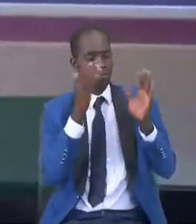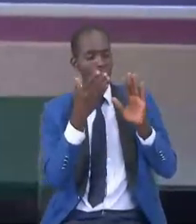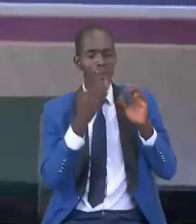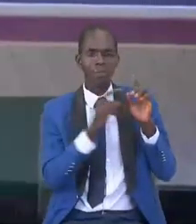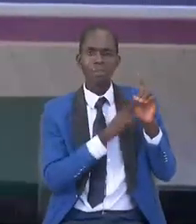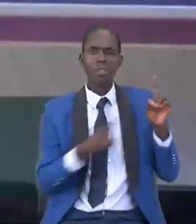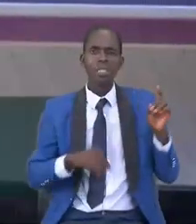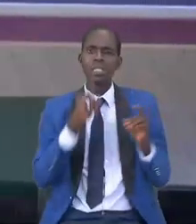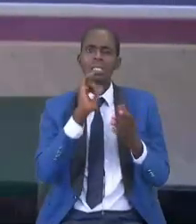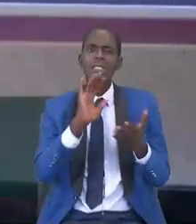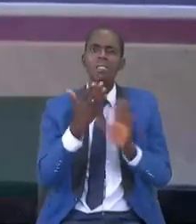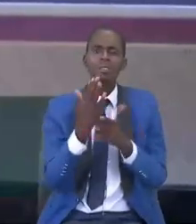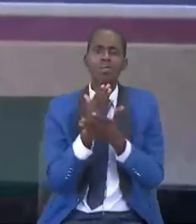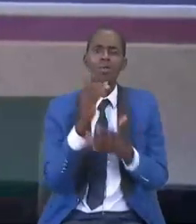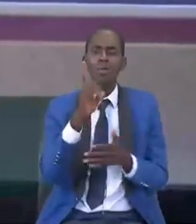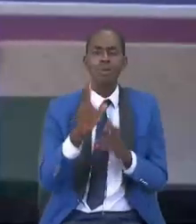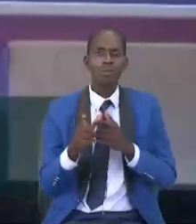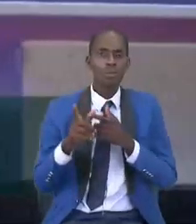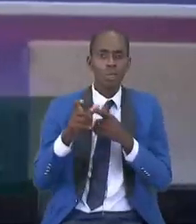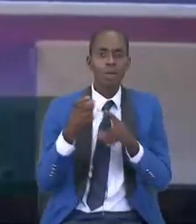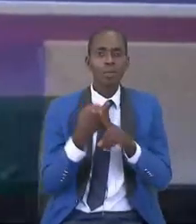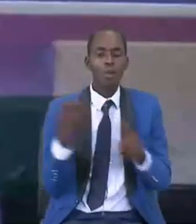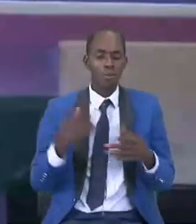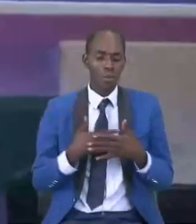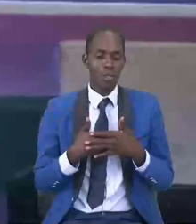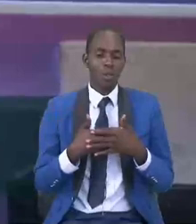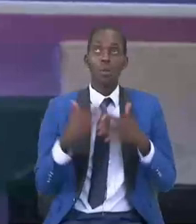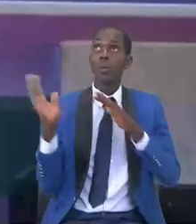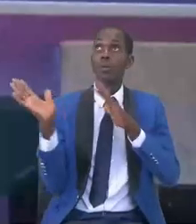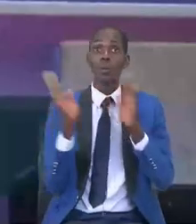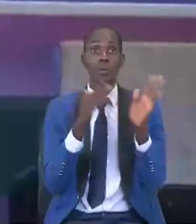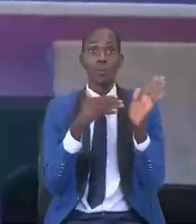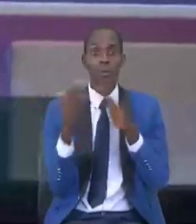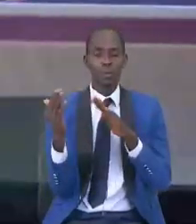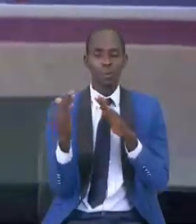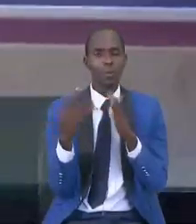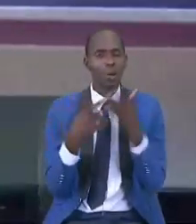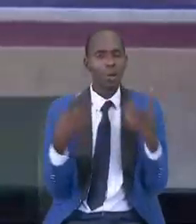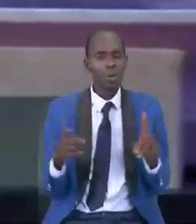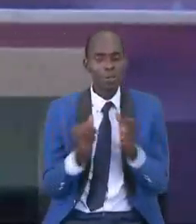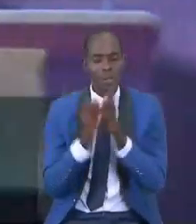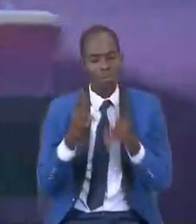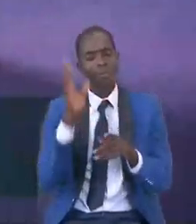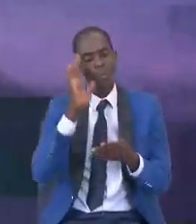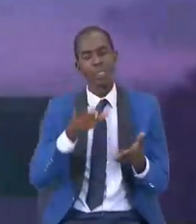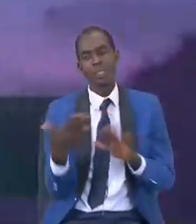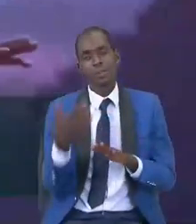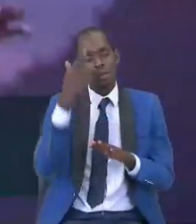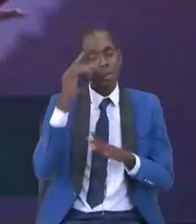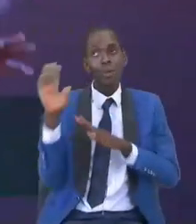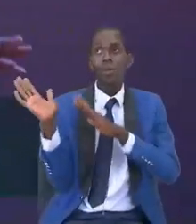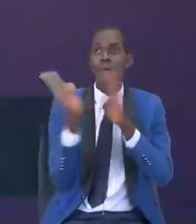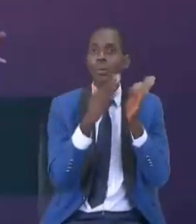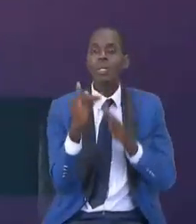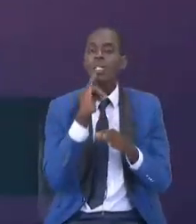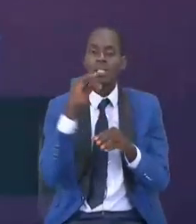l'Éternel. C'est comme quelqu'un qui fuit l'air. Il va mourir parce que l'air